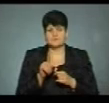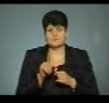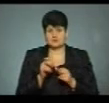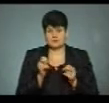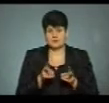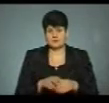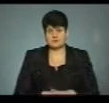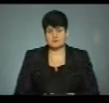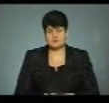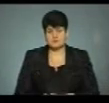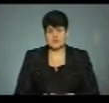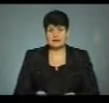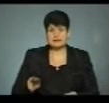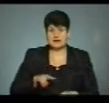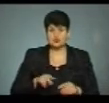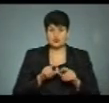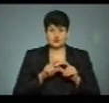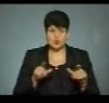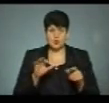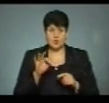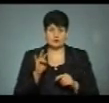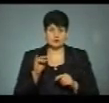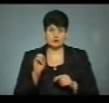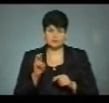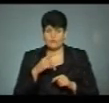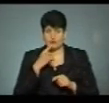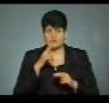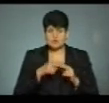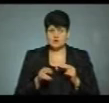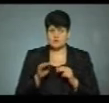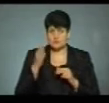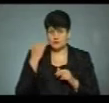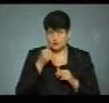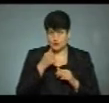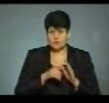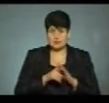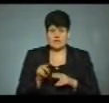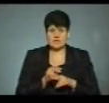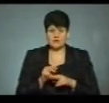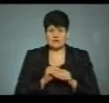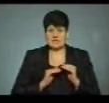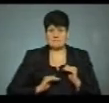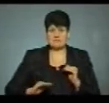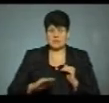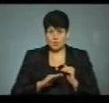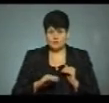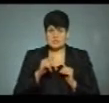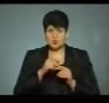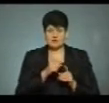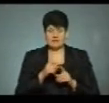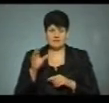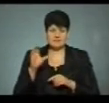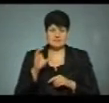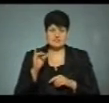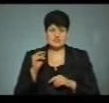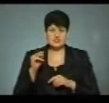опасно. Директор школи Олег Онищук каже, наприкінці жовтня минулого року розпочали ремонтувати підлогу. За його словами, в січні